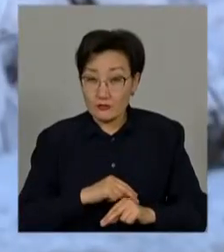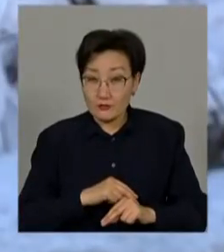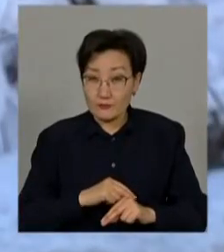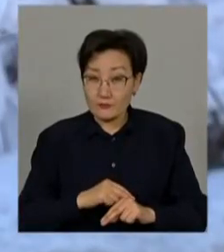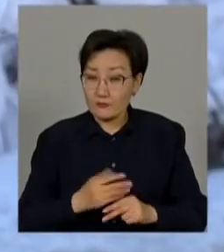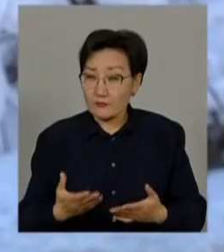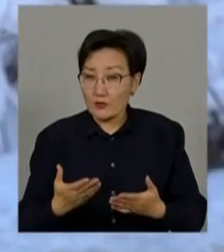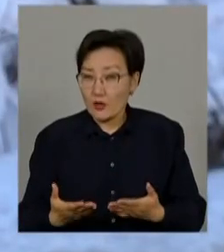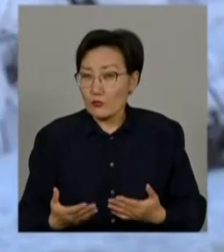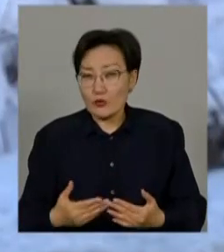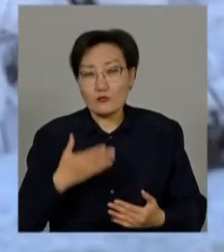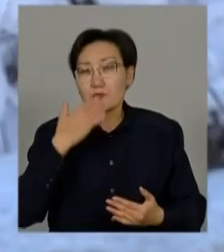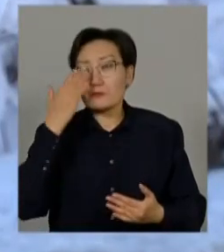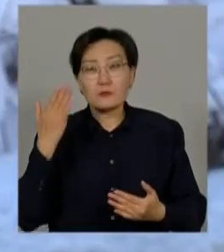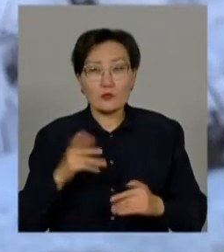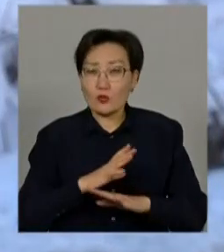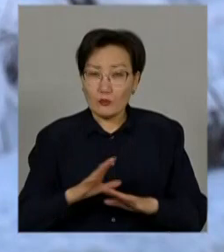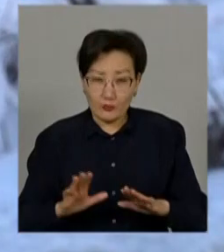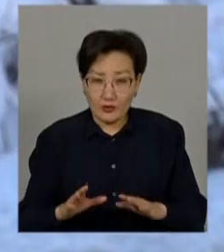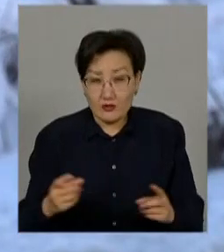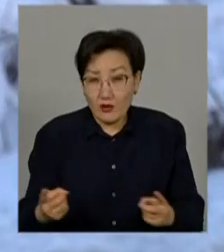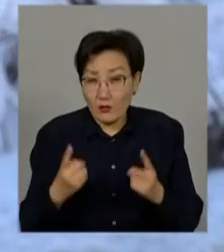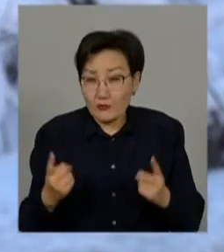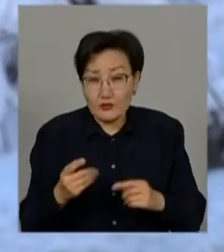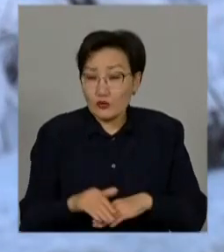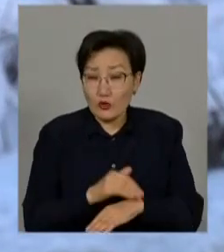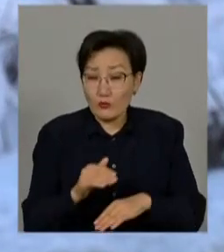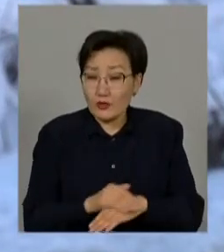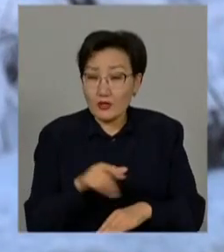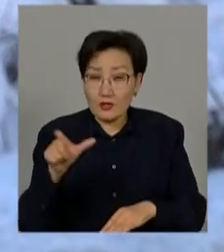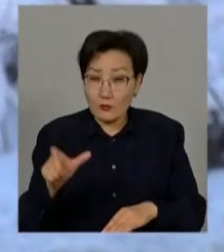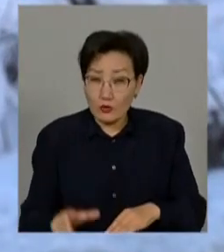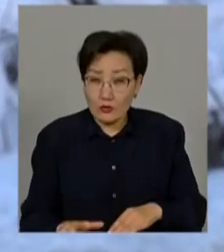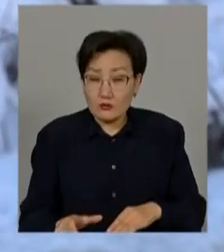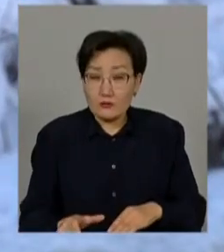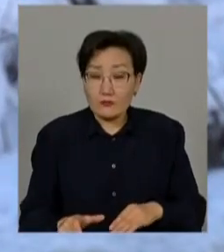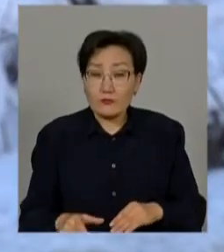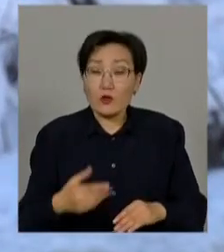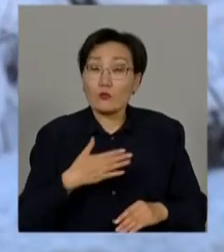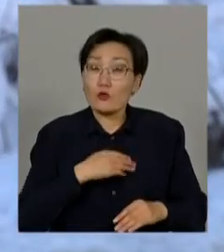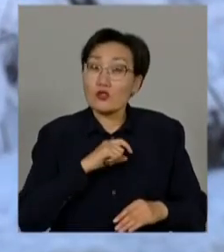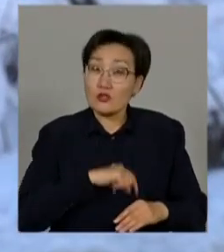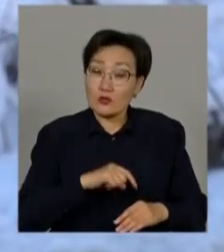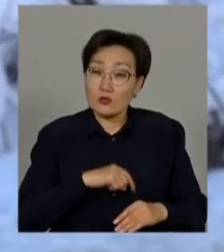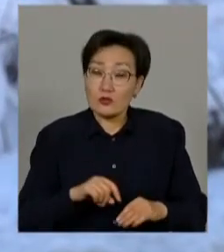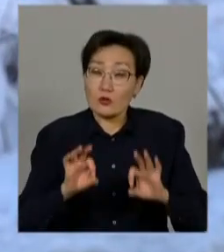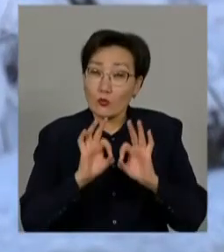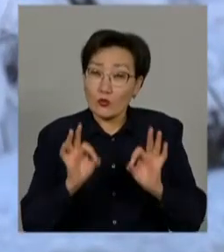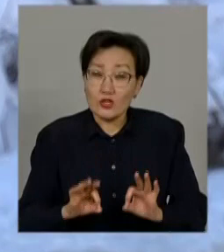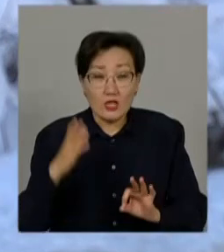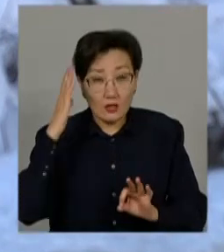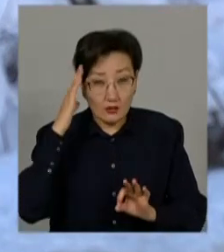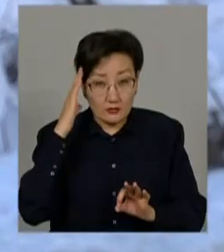деп бәлсініп тәкаппарланбаған кісі. Шын айтқанда, ақындық лебі, бойындағы өнері,